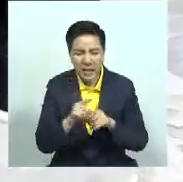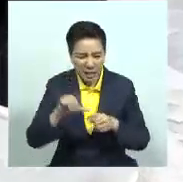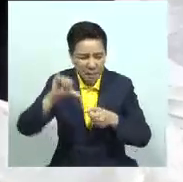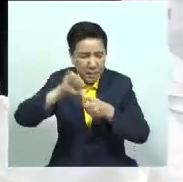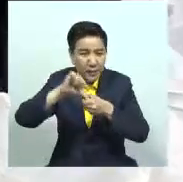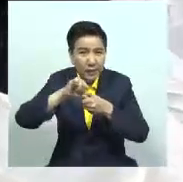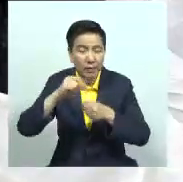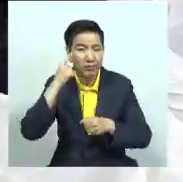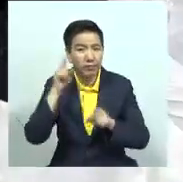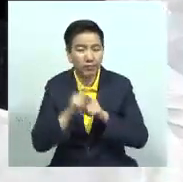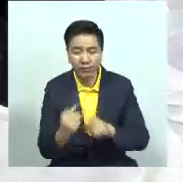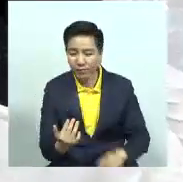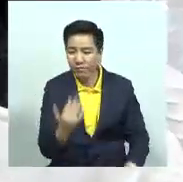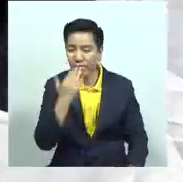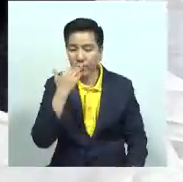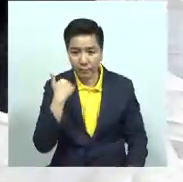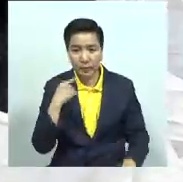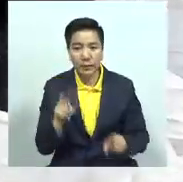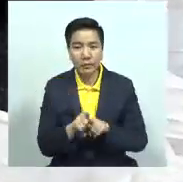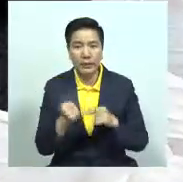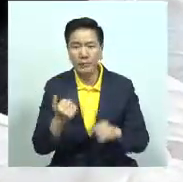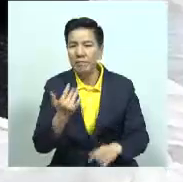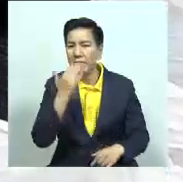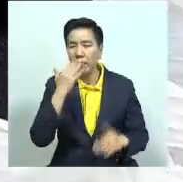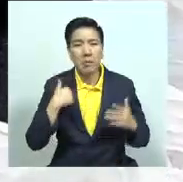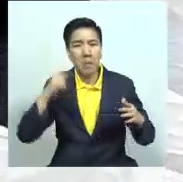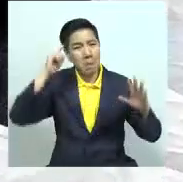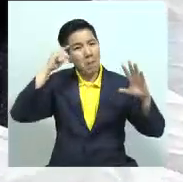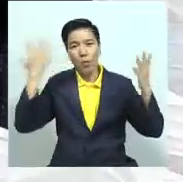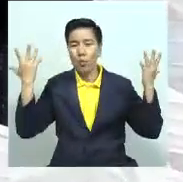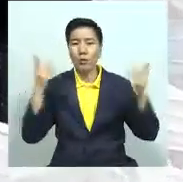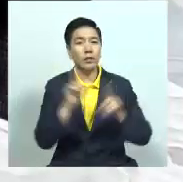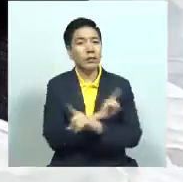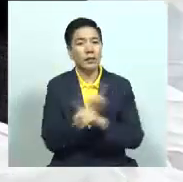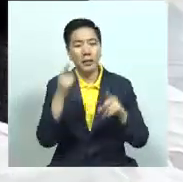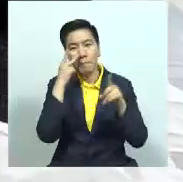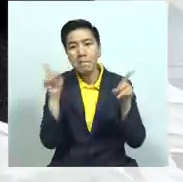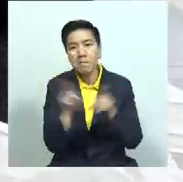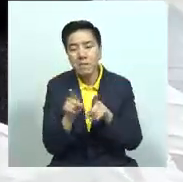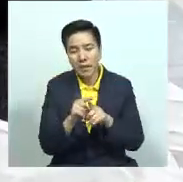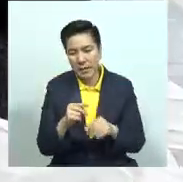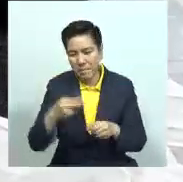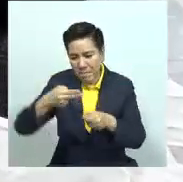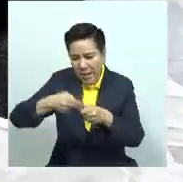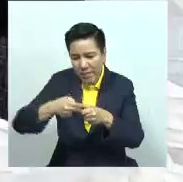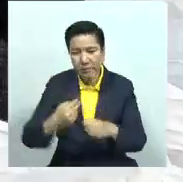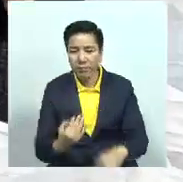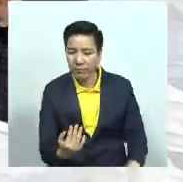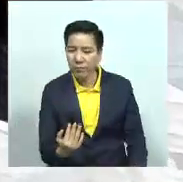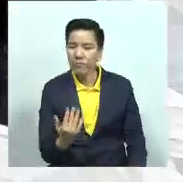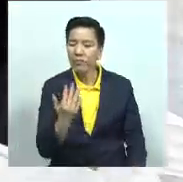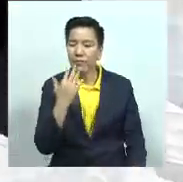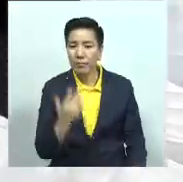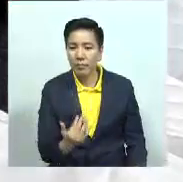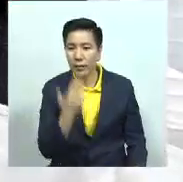ไรพวกนี้แหละแต่ว่ามันจะเป็นกลิ่นอะไรเราไม่รู้แต่รู้ว่ามันเหมือนน้ำมันที่มันระเหยขึ้นมา